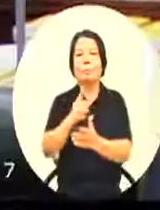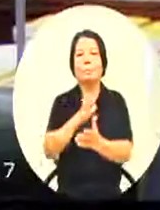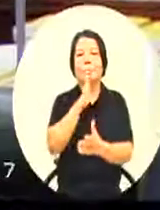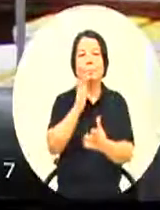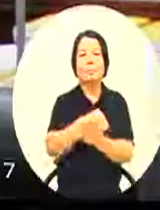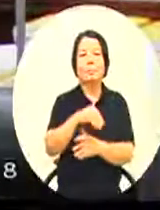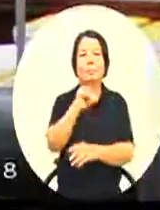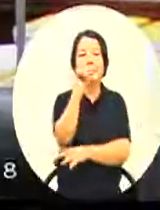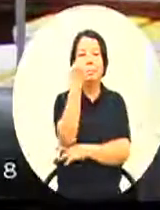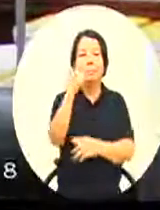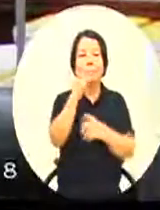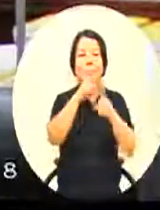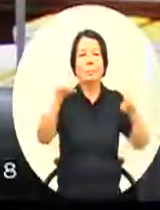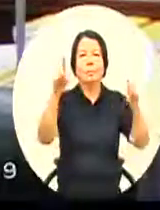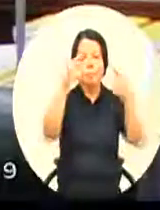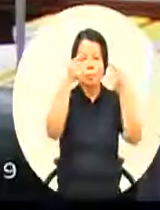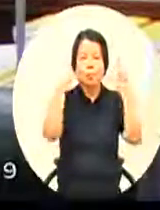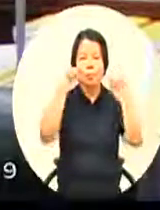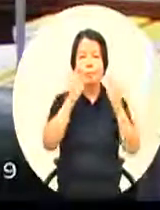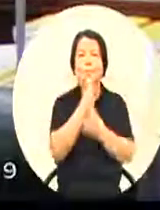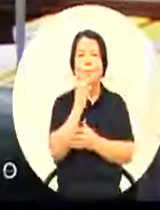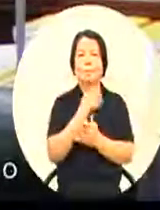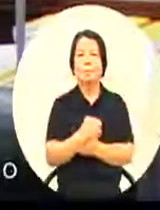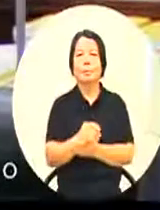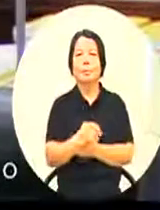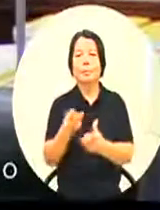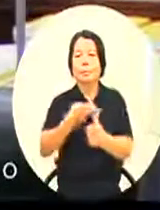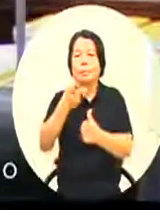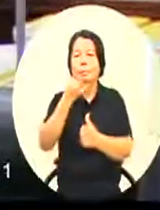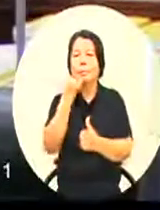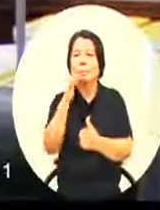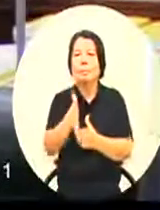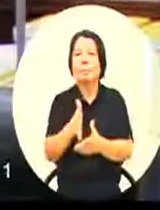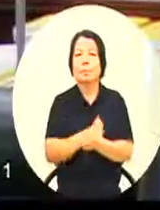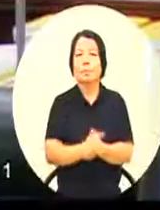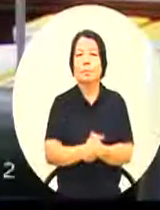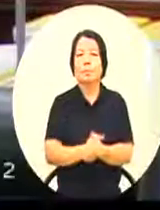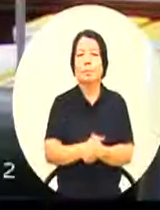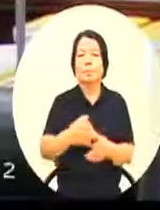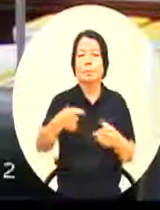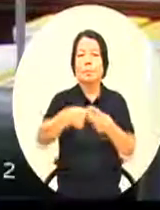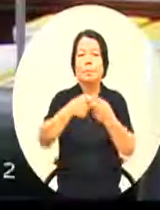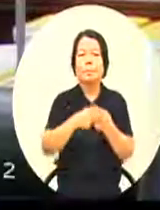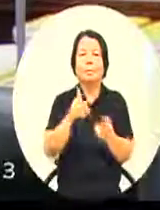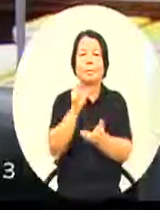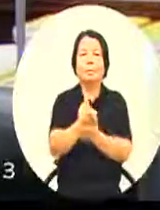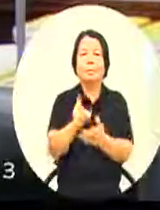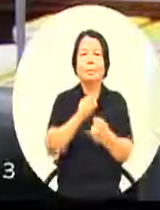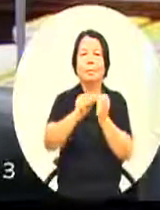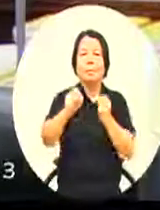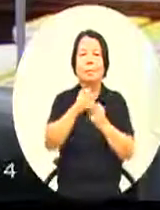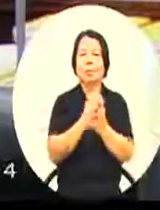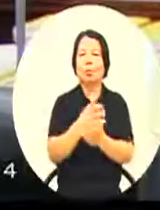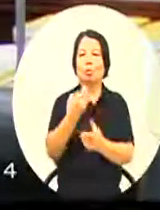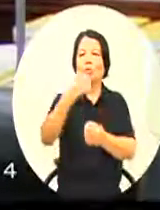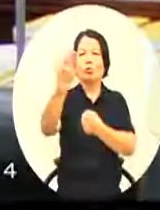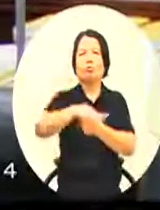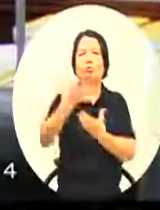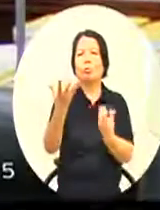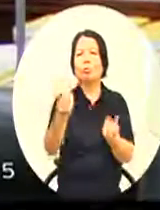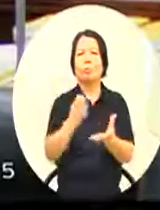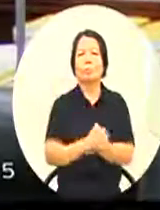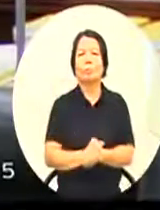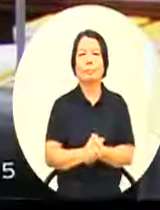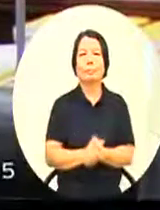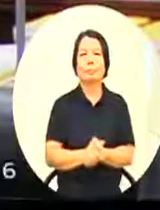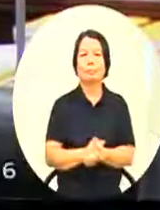还做第二名，李克勇纪念馆图书馆，干嘛？很好啊，因为我们一直找不到钱来做啊，对不